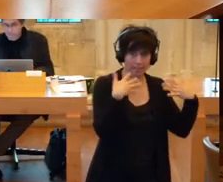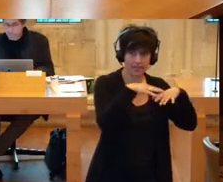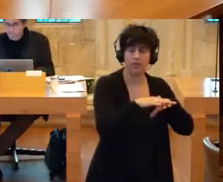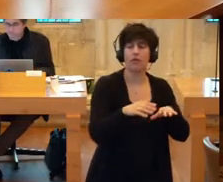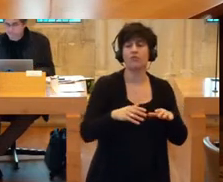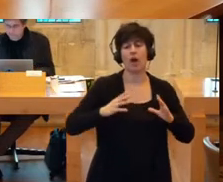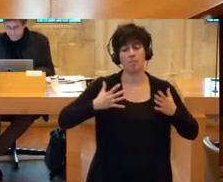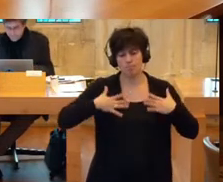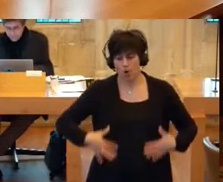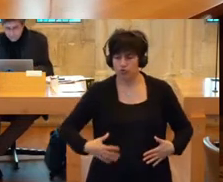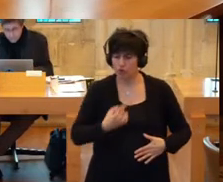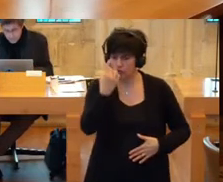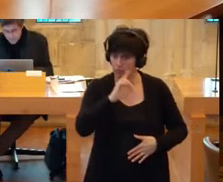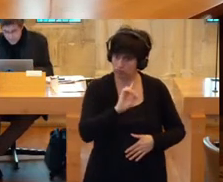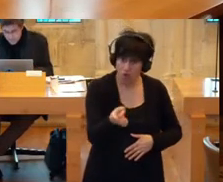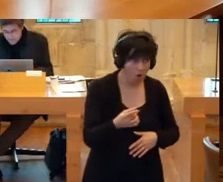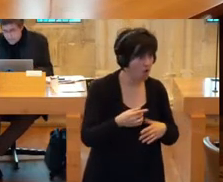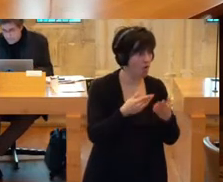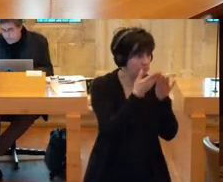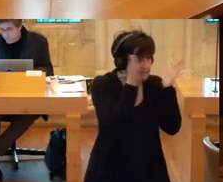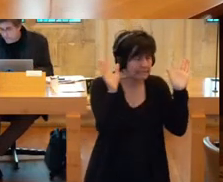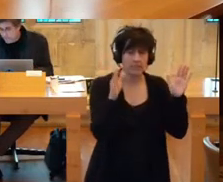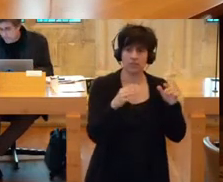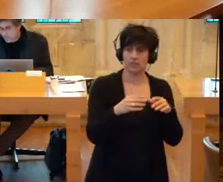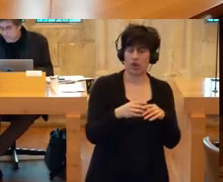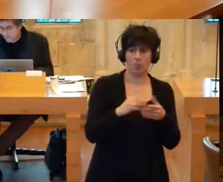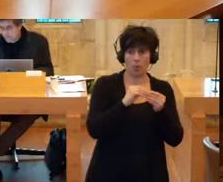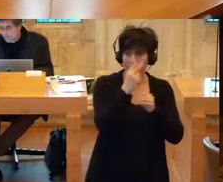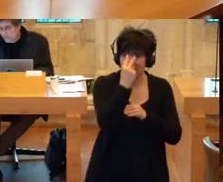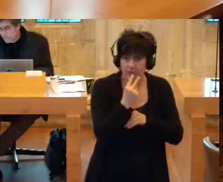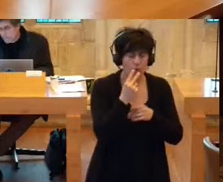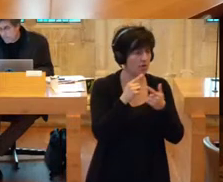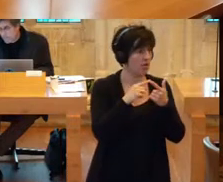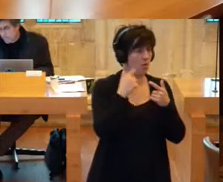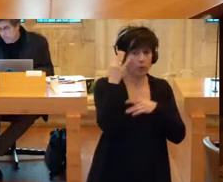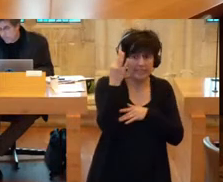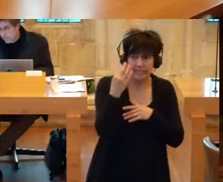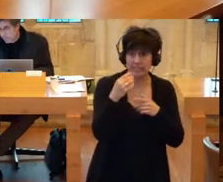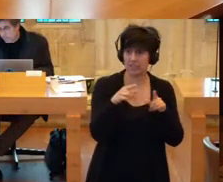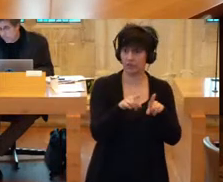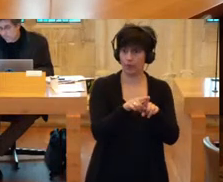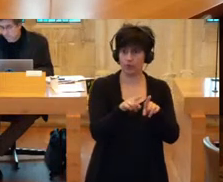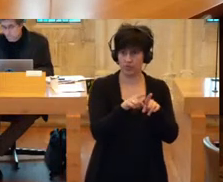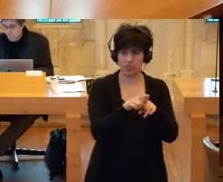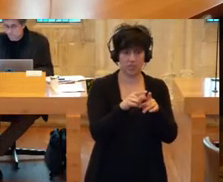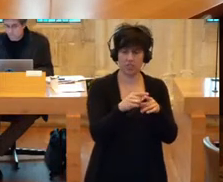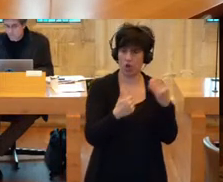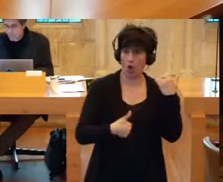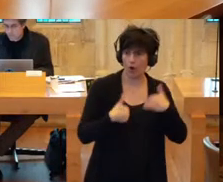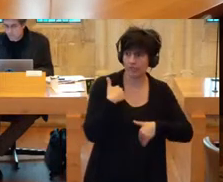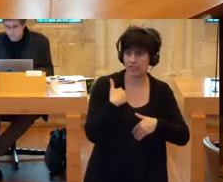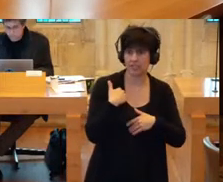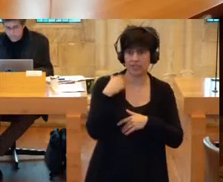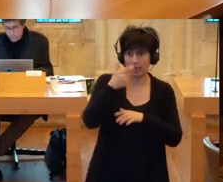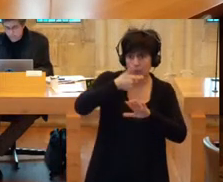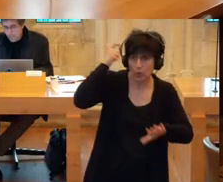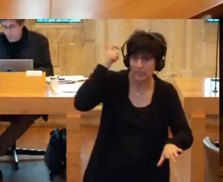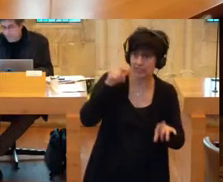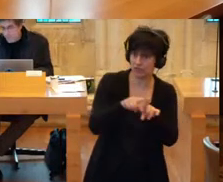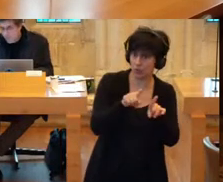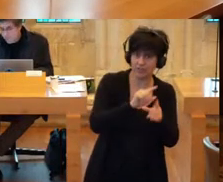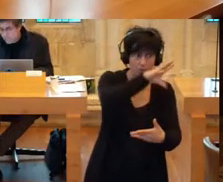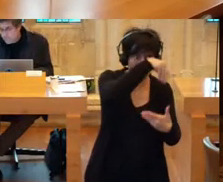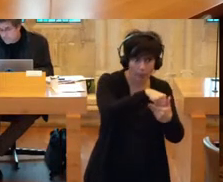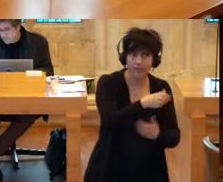le handicap moteur, mais également déficit visuel, auditif et même des handicaps cognitifs